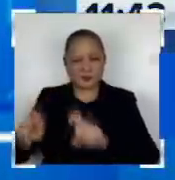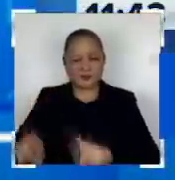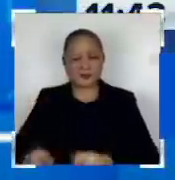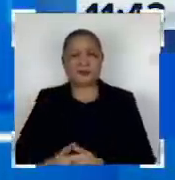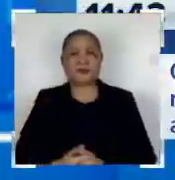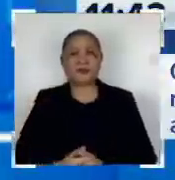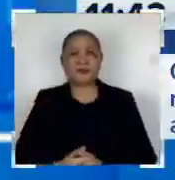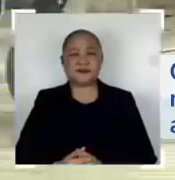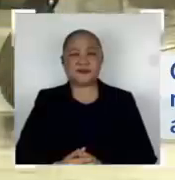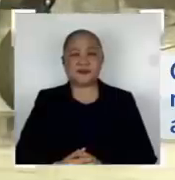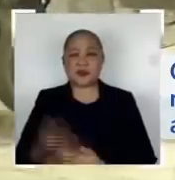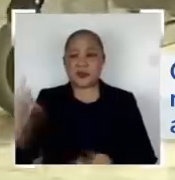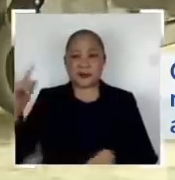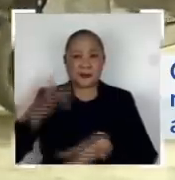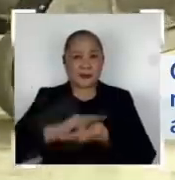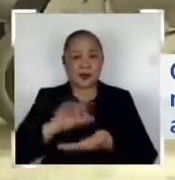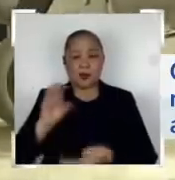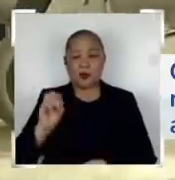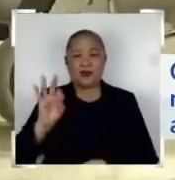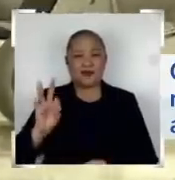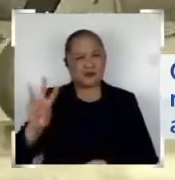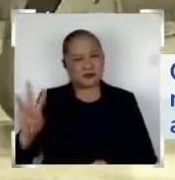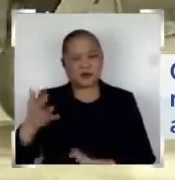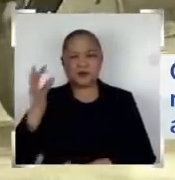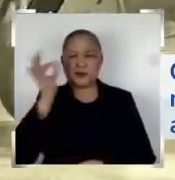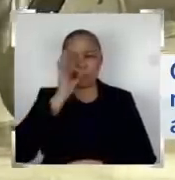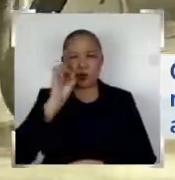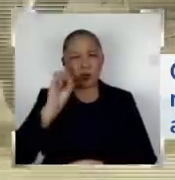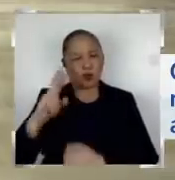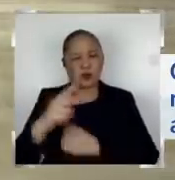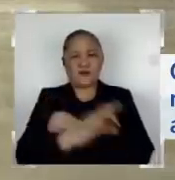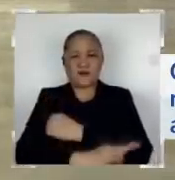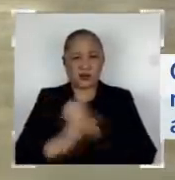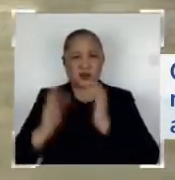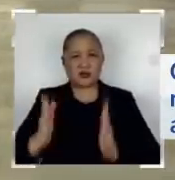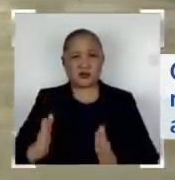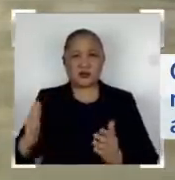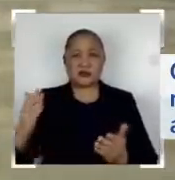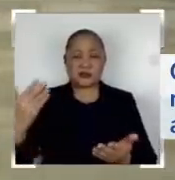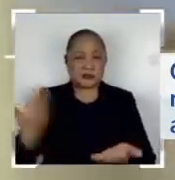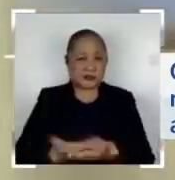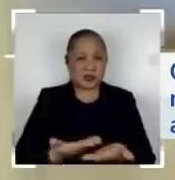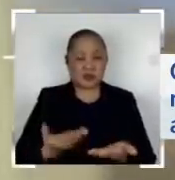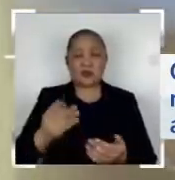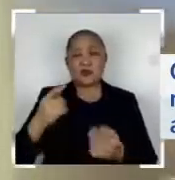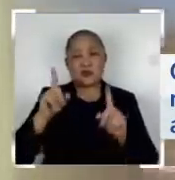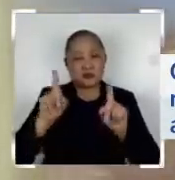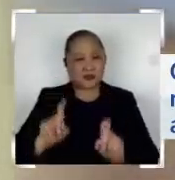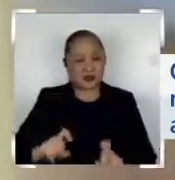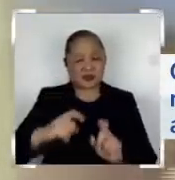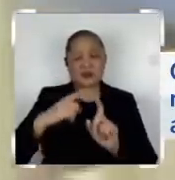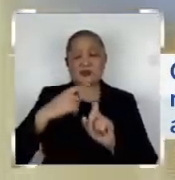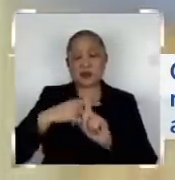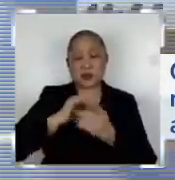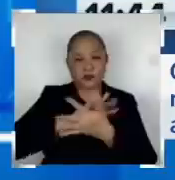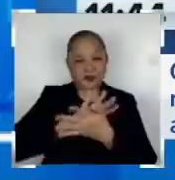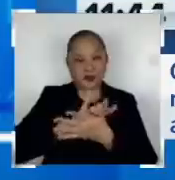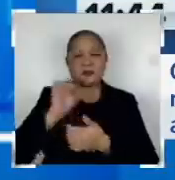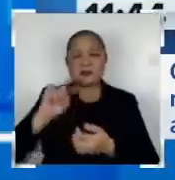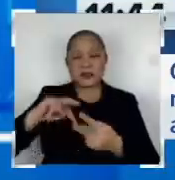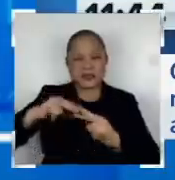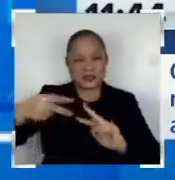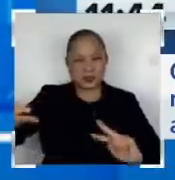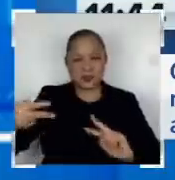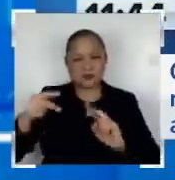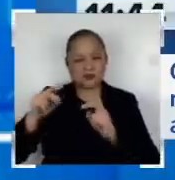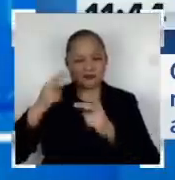overseas Filipinos or foreigners coming in who test positive, I think we need to do full genome sequencing now. We need